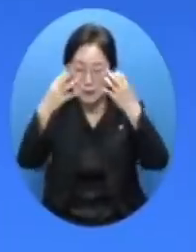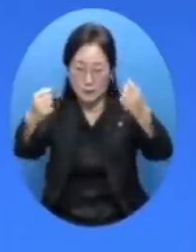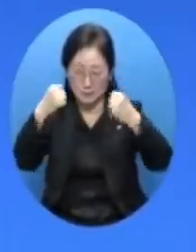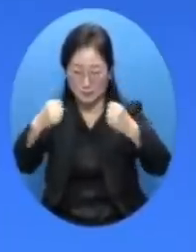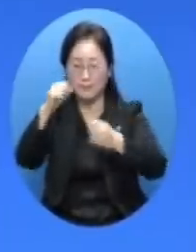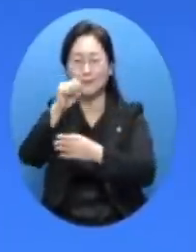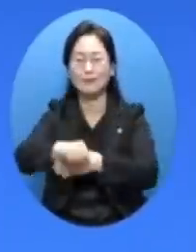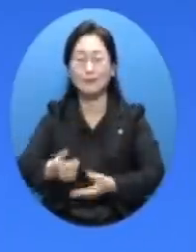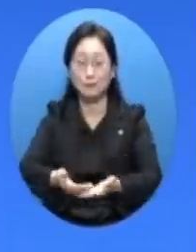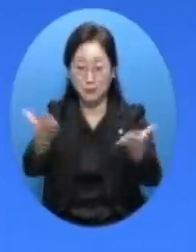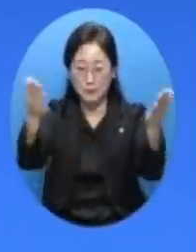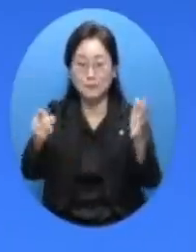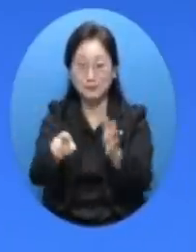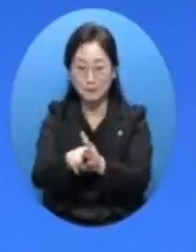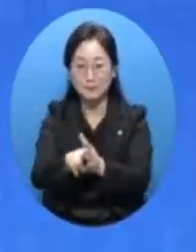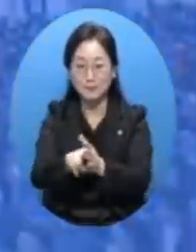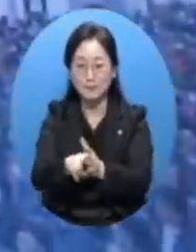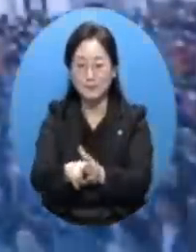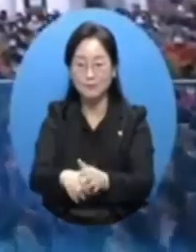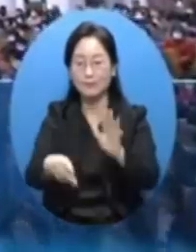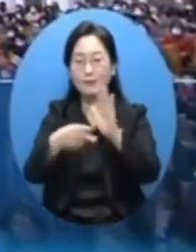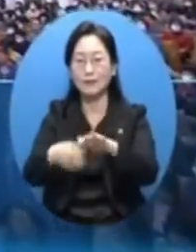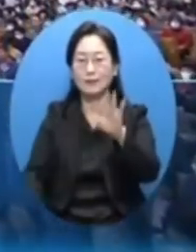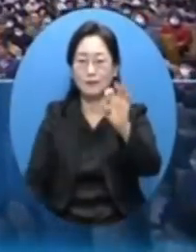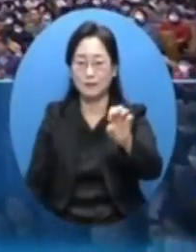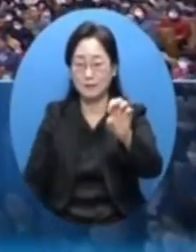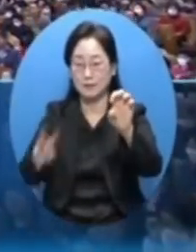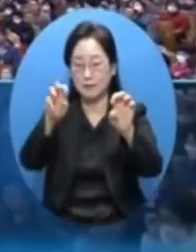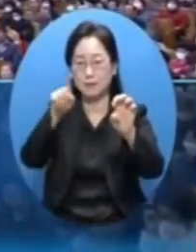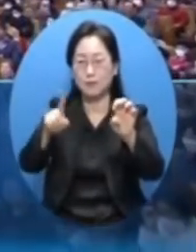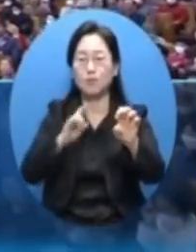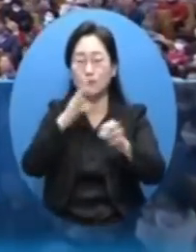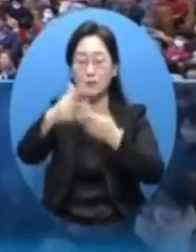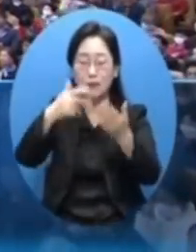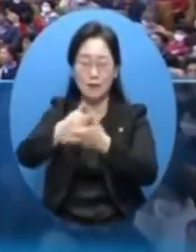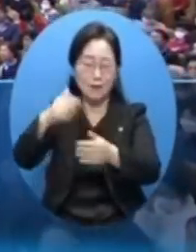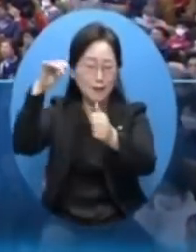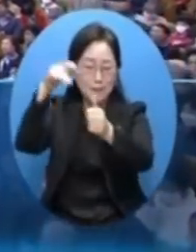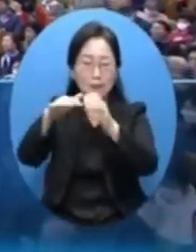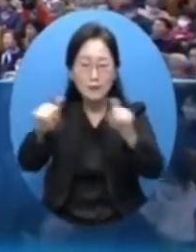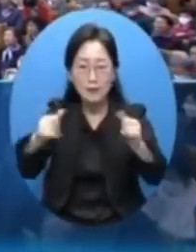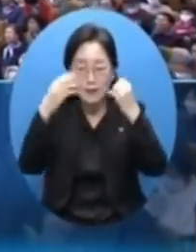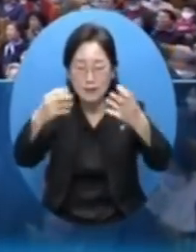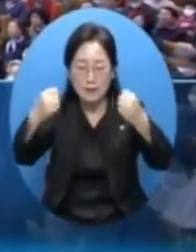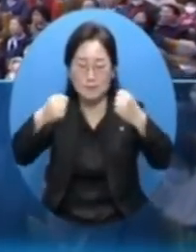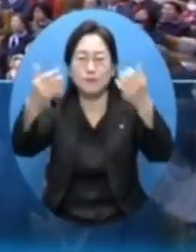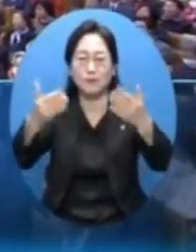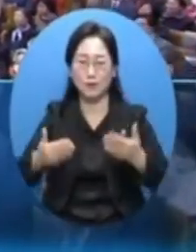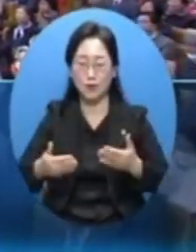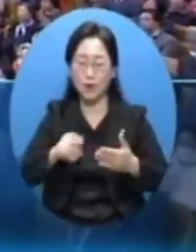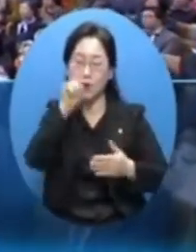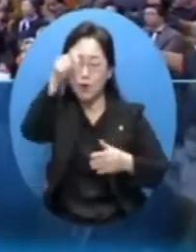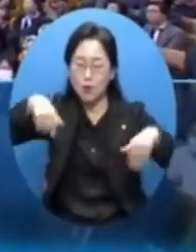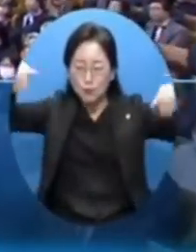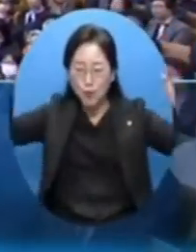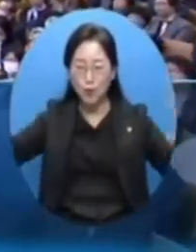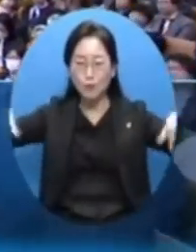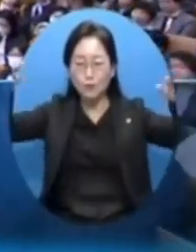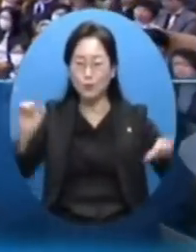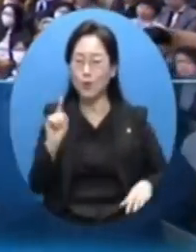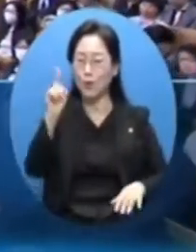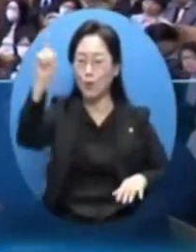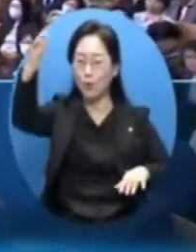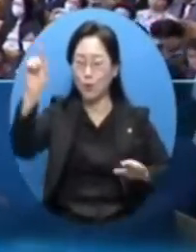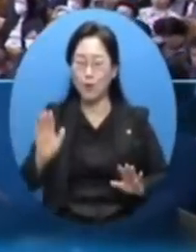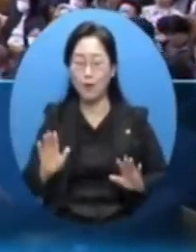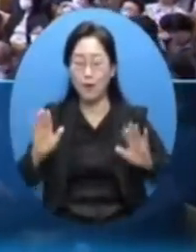허락해 주실 것입니다. 이사야 4장 31절입니다. 오직 야훼를 앙망하는 자는 새 힘을 얻으리니 독수리가 날개치며 올라간